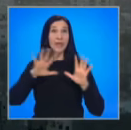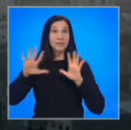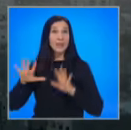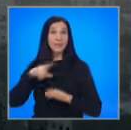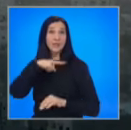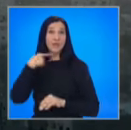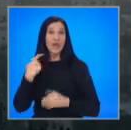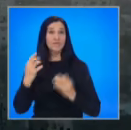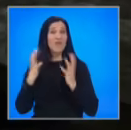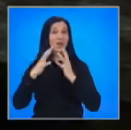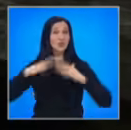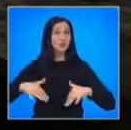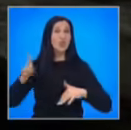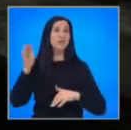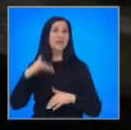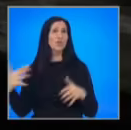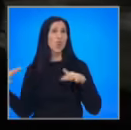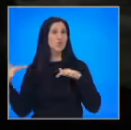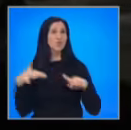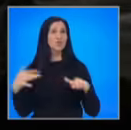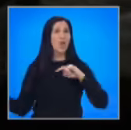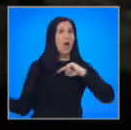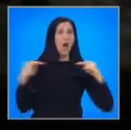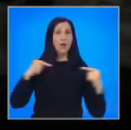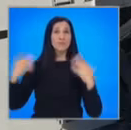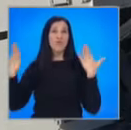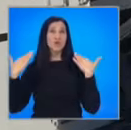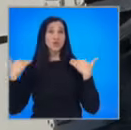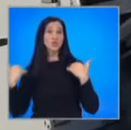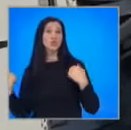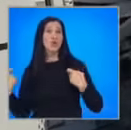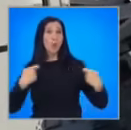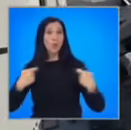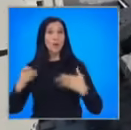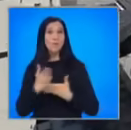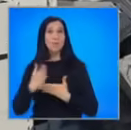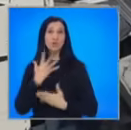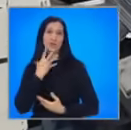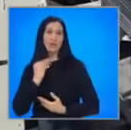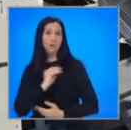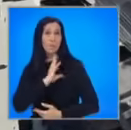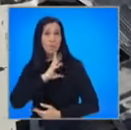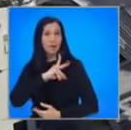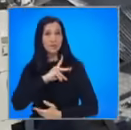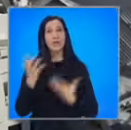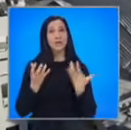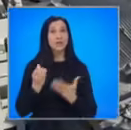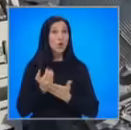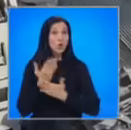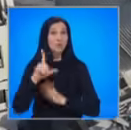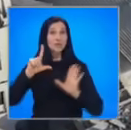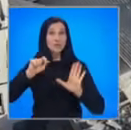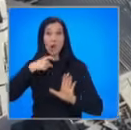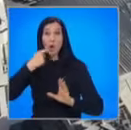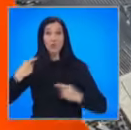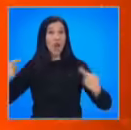Десетки жертви и разрушения след ожесточена размяна на въздушни удари между израелци и палестинци. Разгаряли се отново 70-годишният